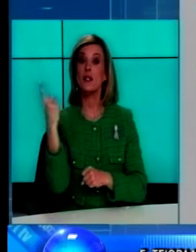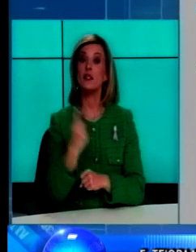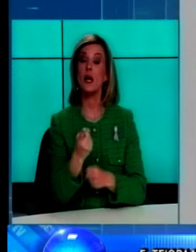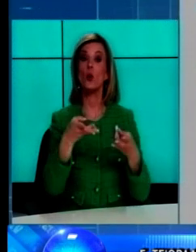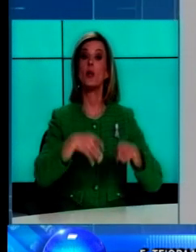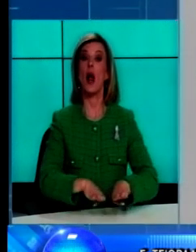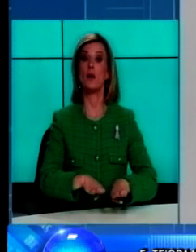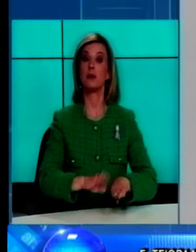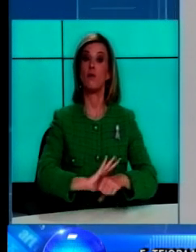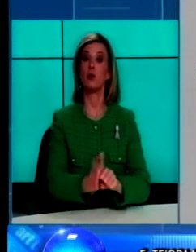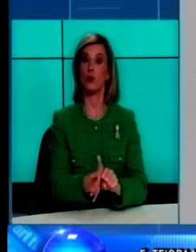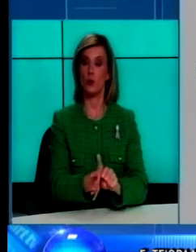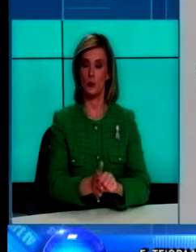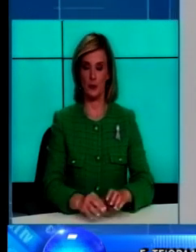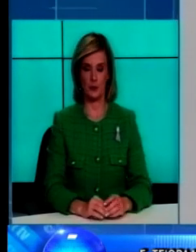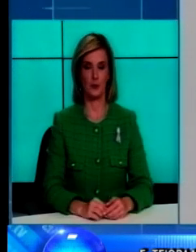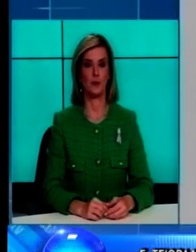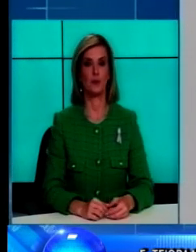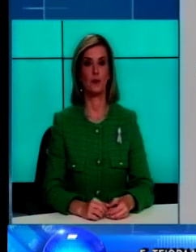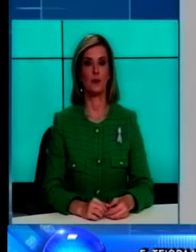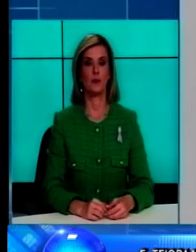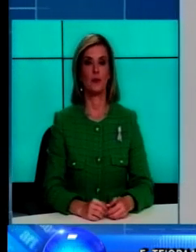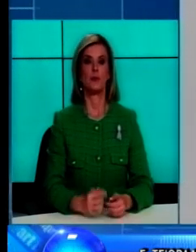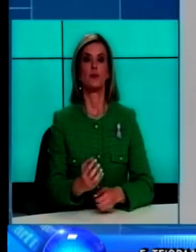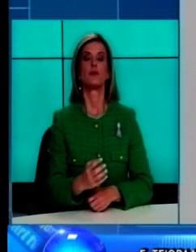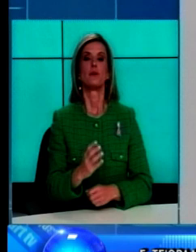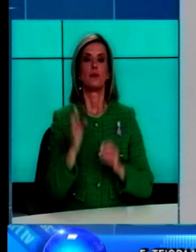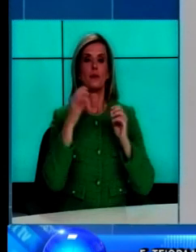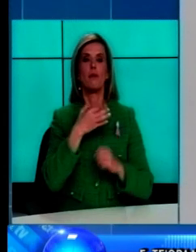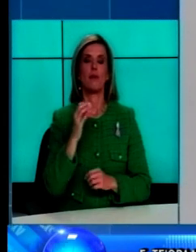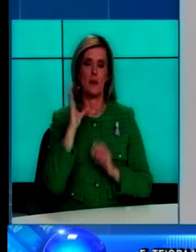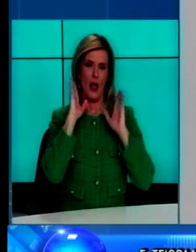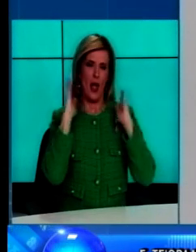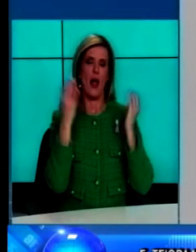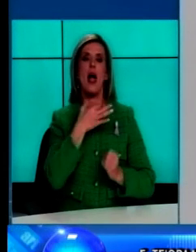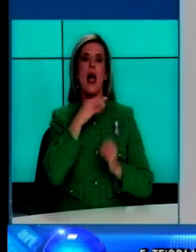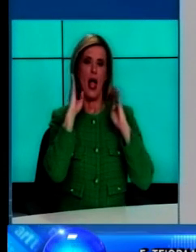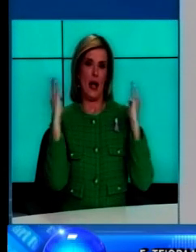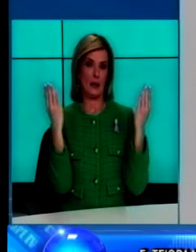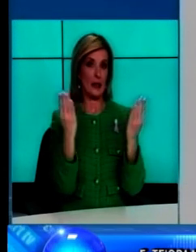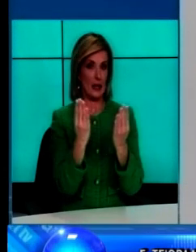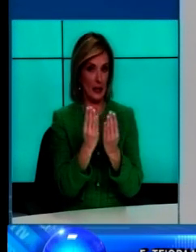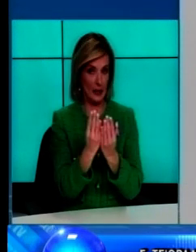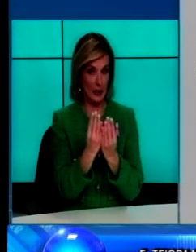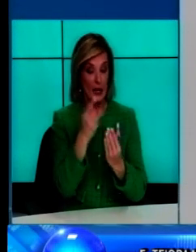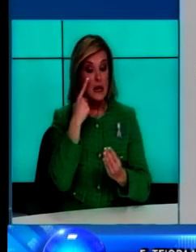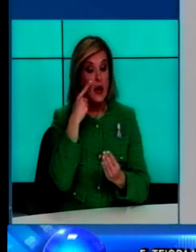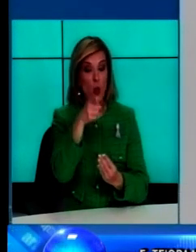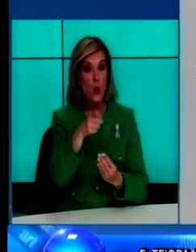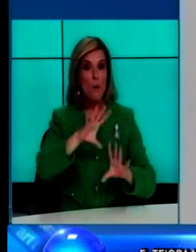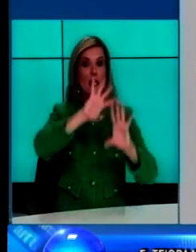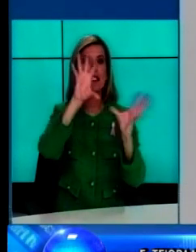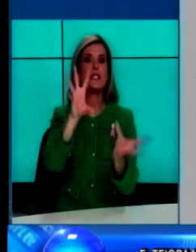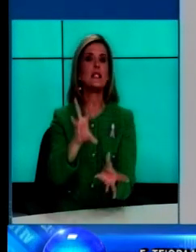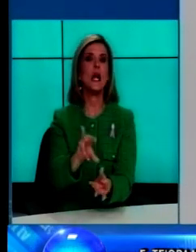94%. Πάμε στις μεθ, η επόμενη διαφάνεια, η οποία αφορά την αποτελεσματικότητα συνολικά σε